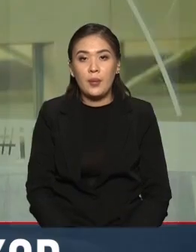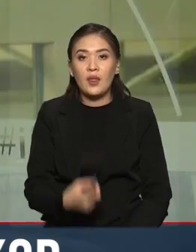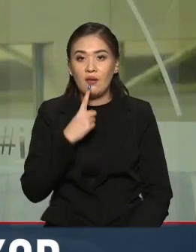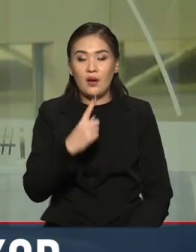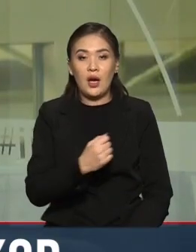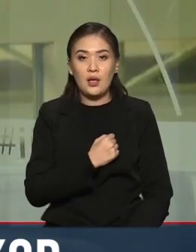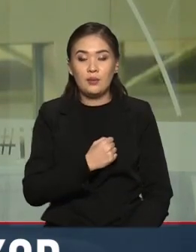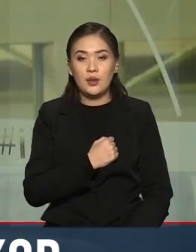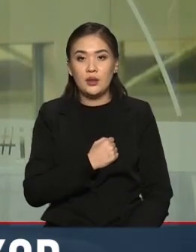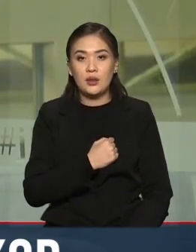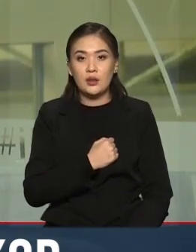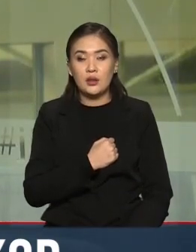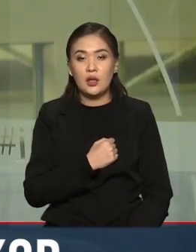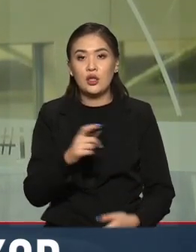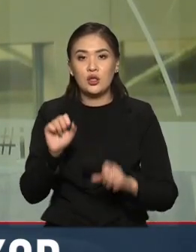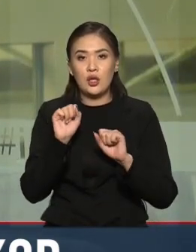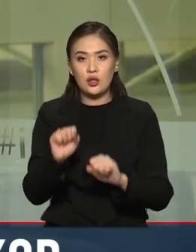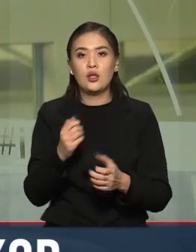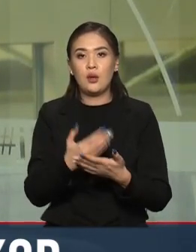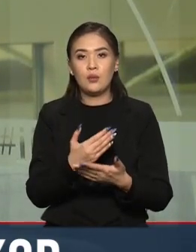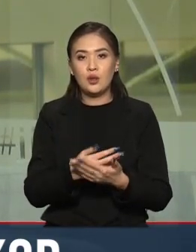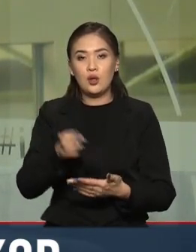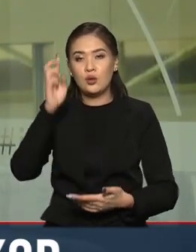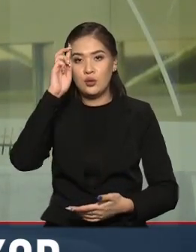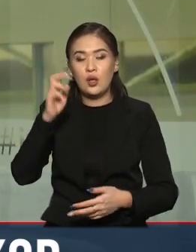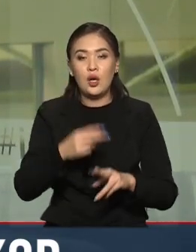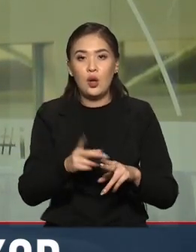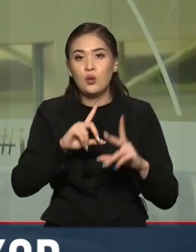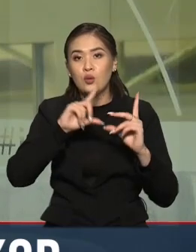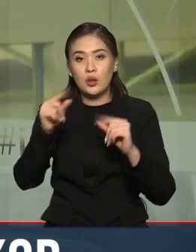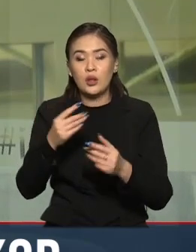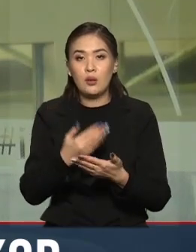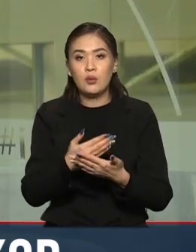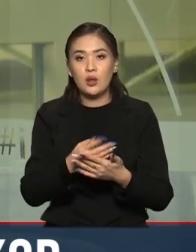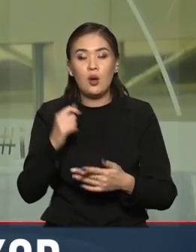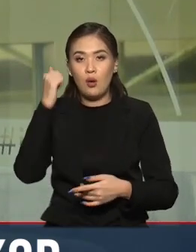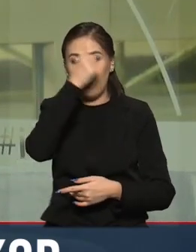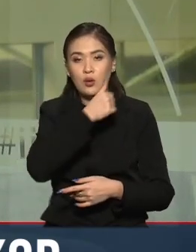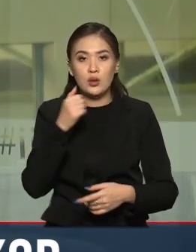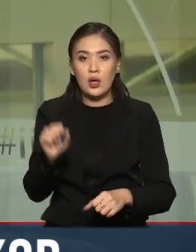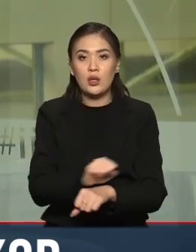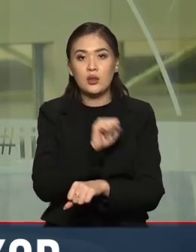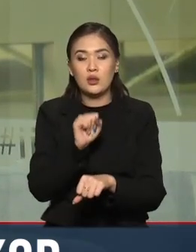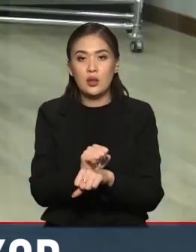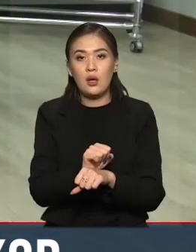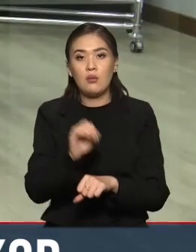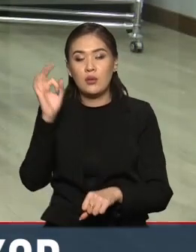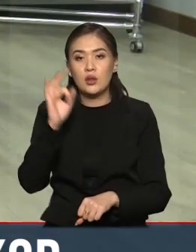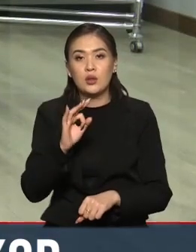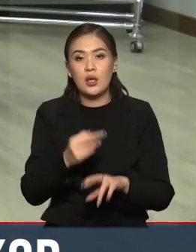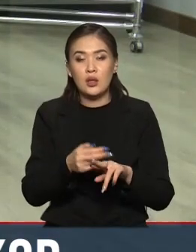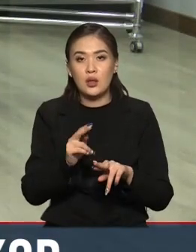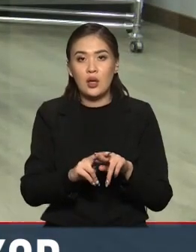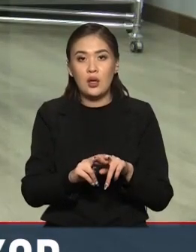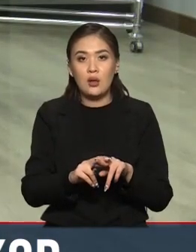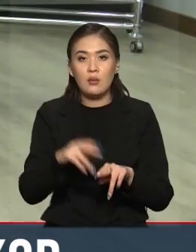армии служит. Если он защищает как бы родину и уехал, то на этот год приостановить там начисление процентов. Только начисление